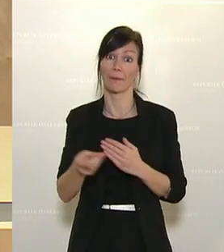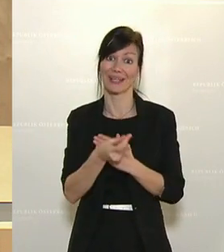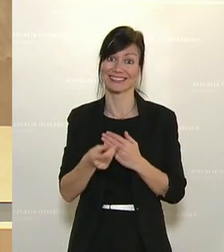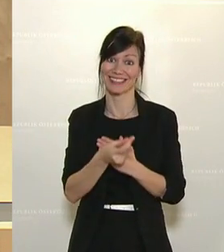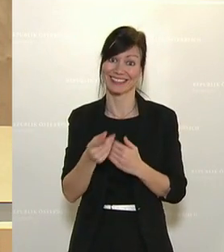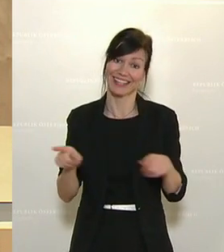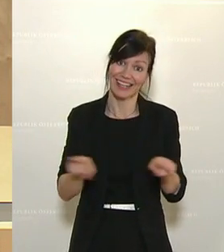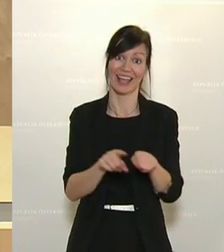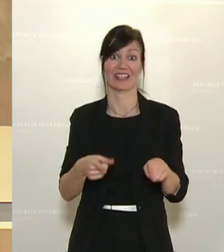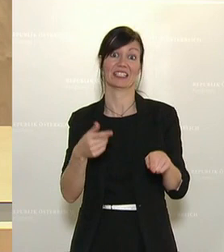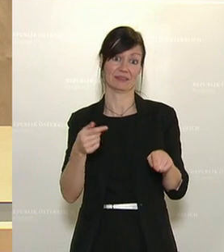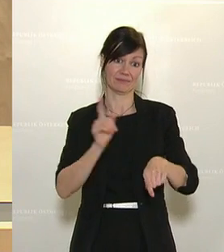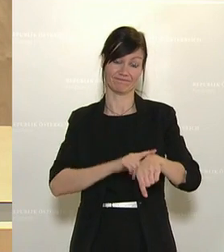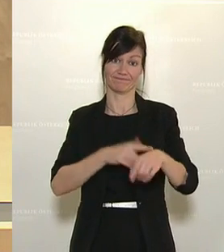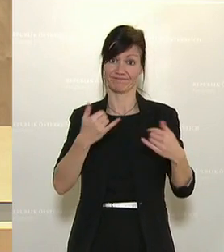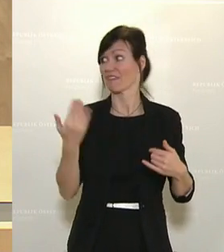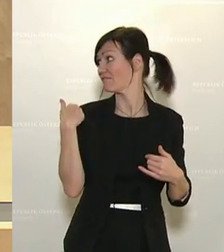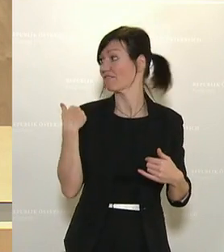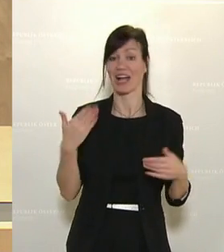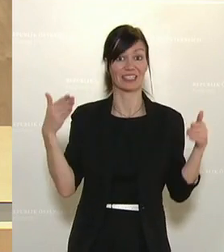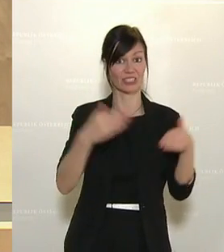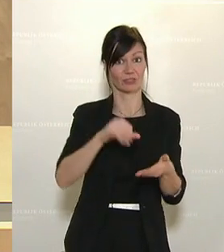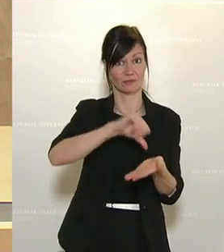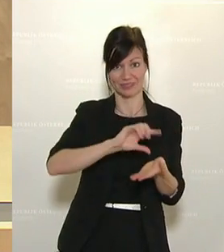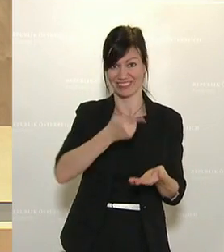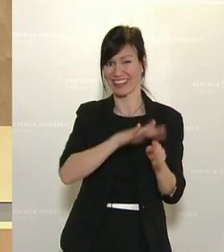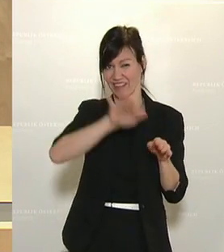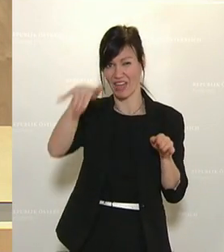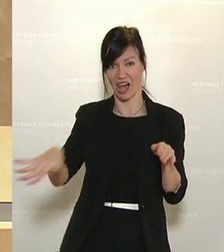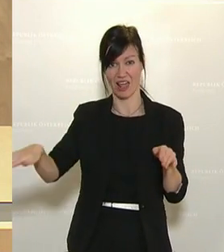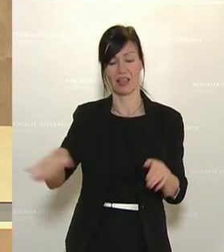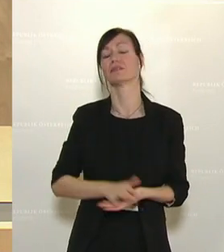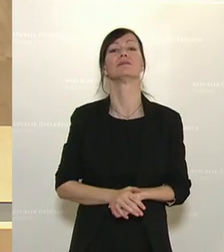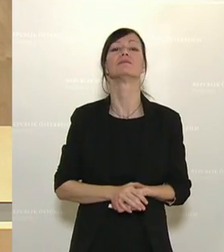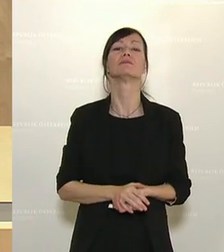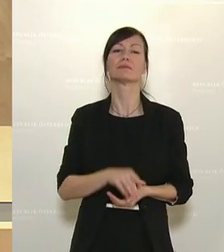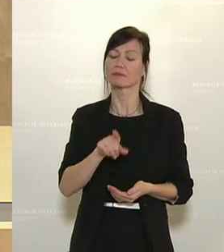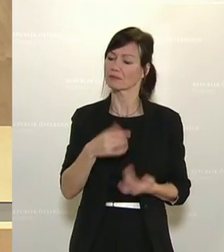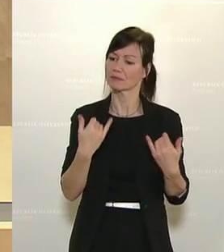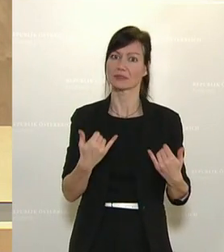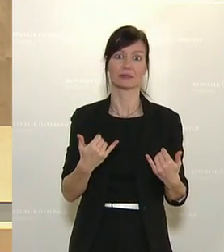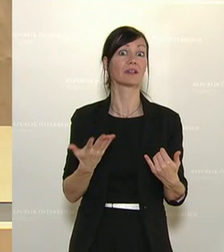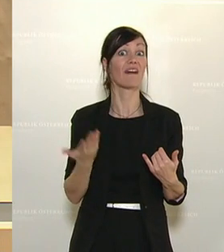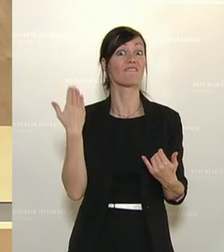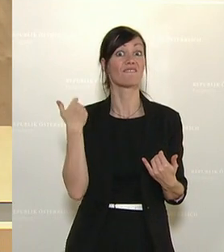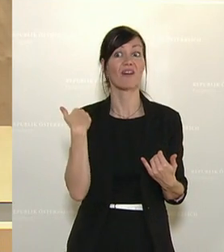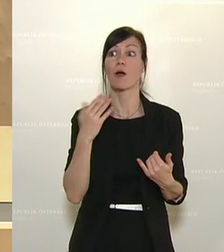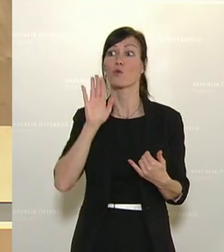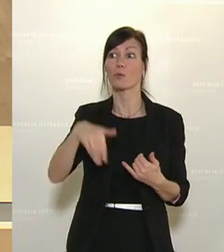Covid-Patientinnen gleichzeitig auf den Intensivstationen gehabt während dieser zweiten Welle. Und wir haben die höchste Ansteckungsrate bei den